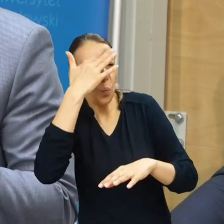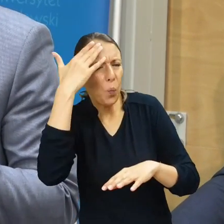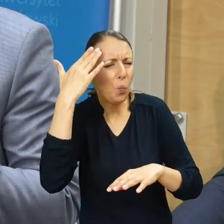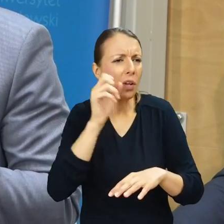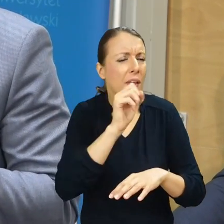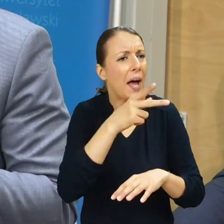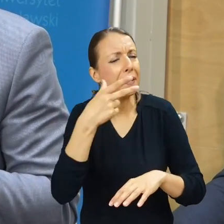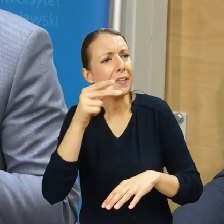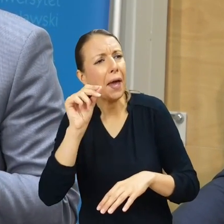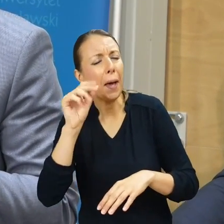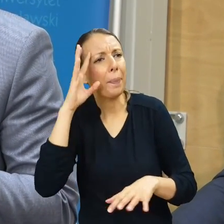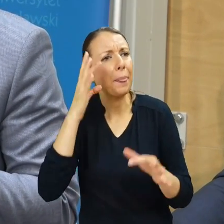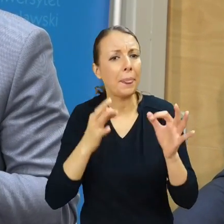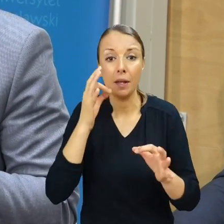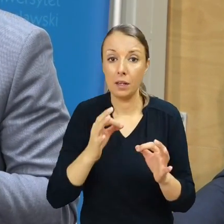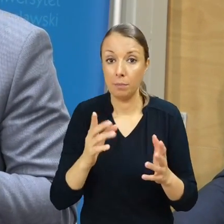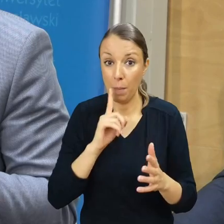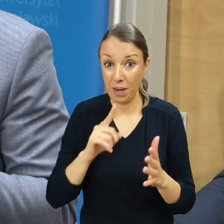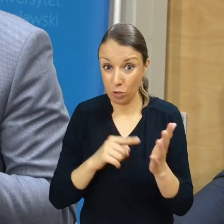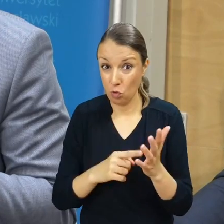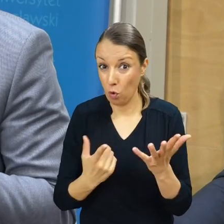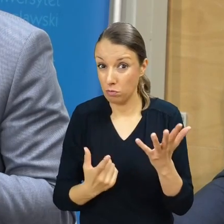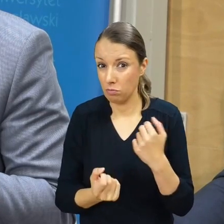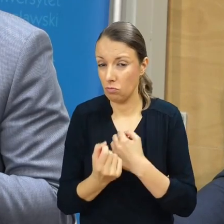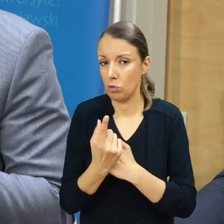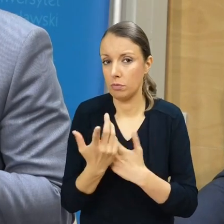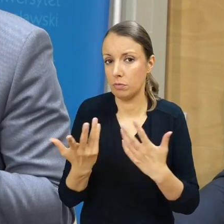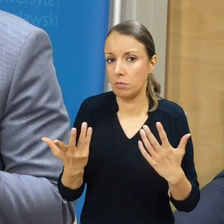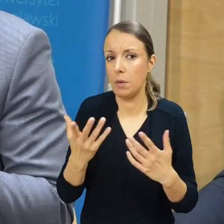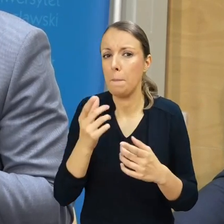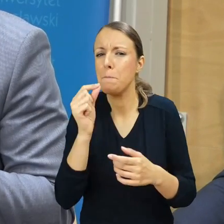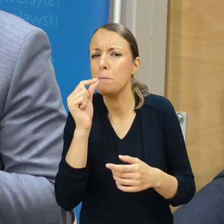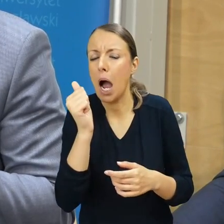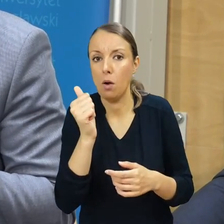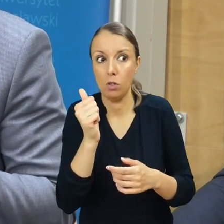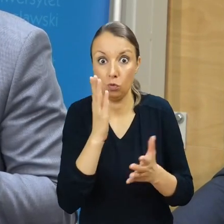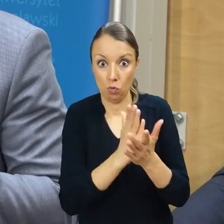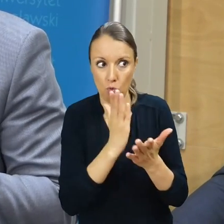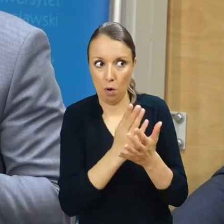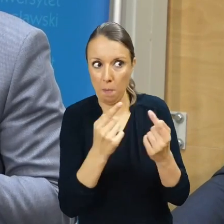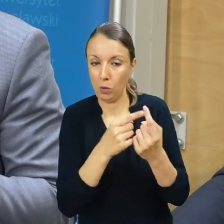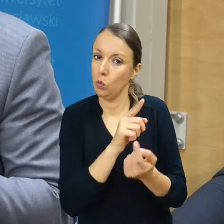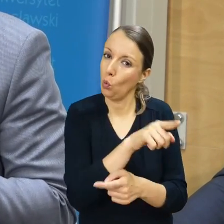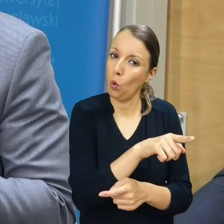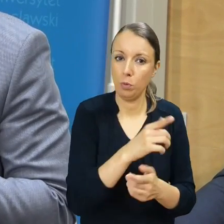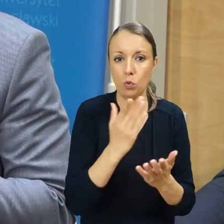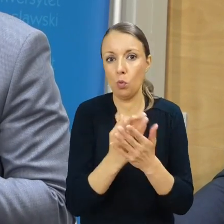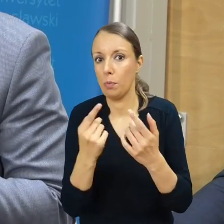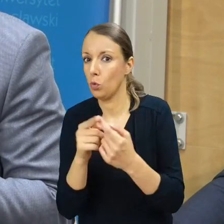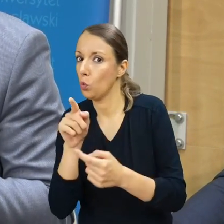tym, czy można właśnie tutaj już to zakwalifikować, czy nie. No, kwestia pewnych pojęć,